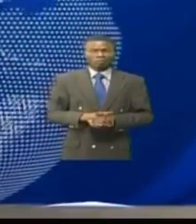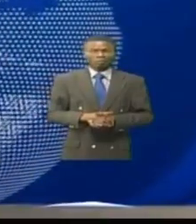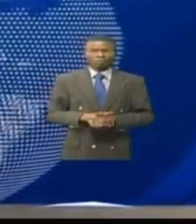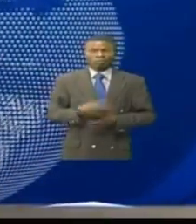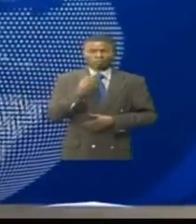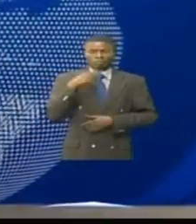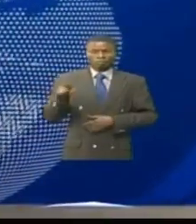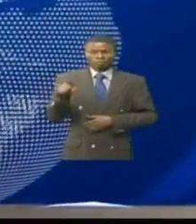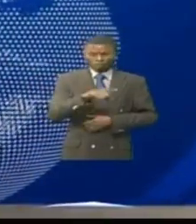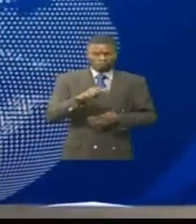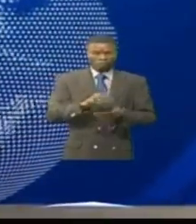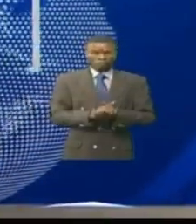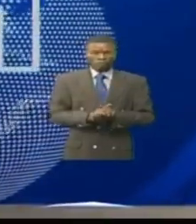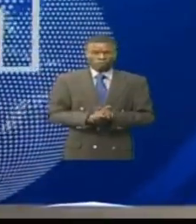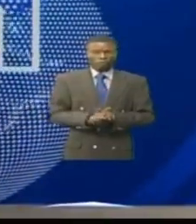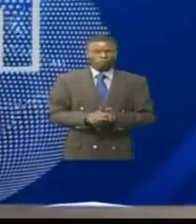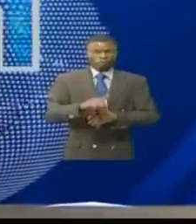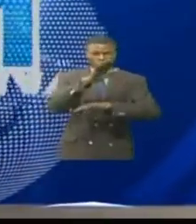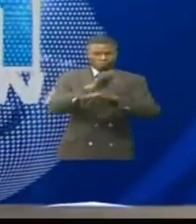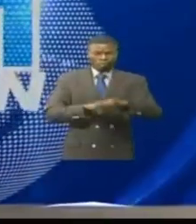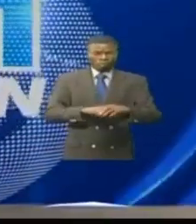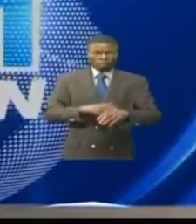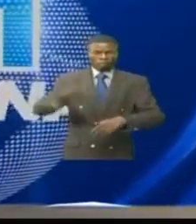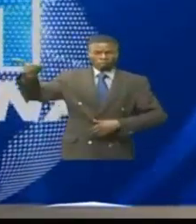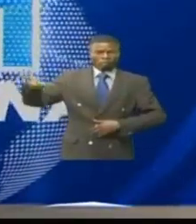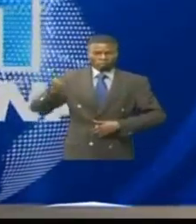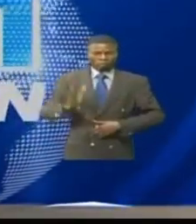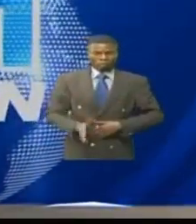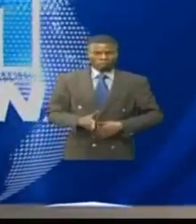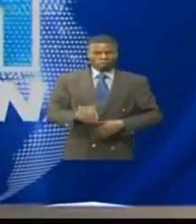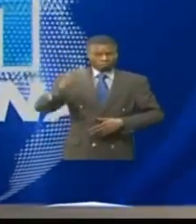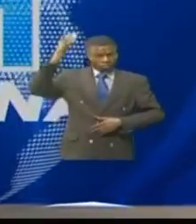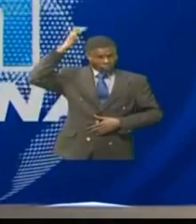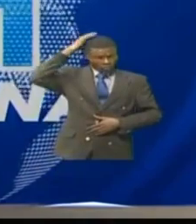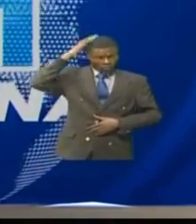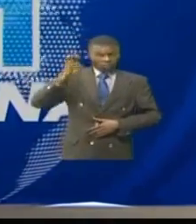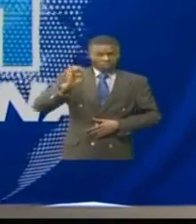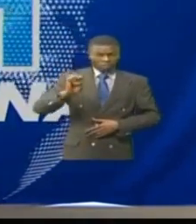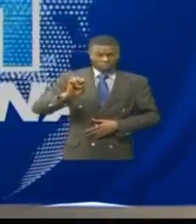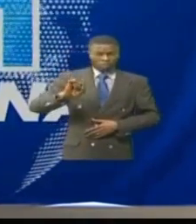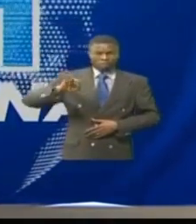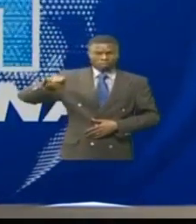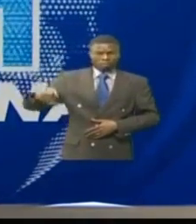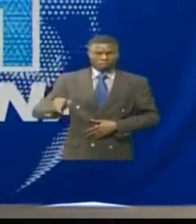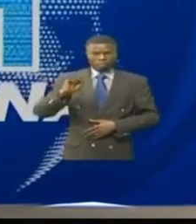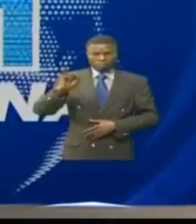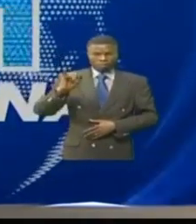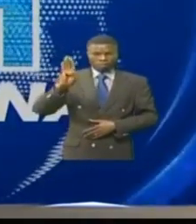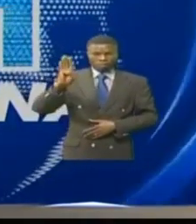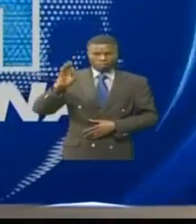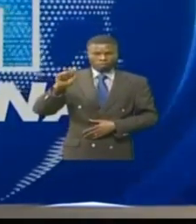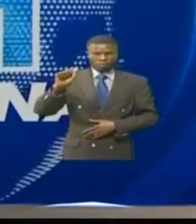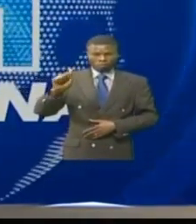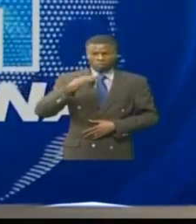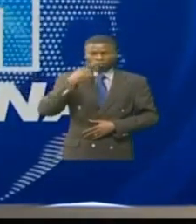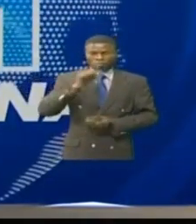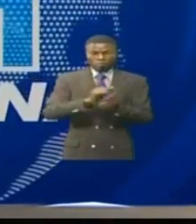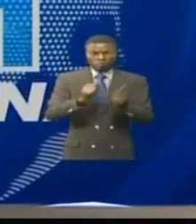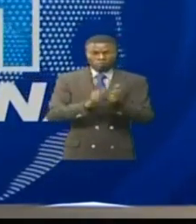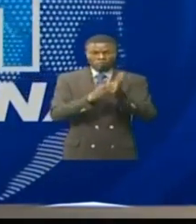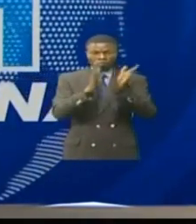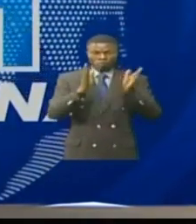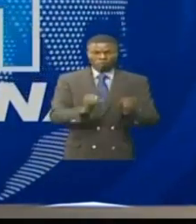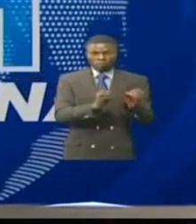Je disais donc, un invité dans ce journal, l'évêque Évariste Ejiba Yamapia, il vient nous parler du symposium sur le leadership qui va